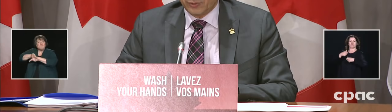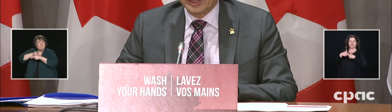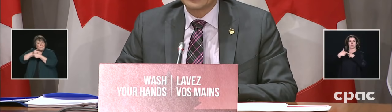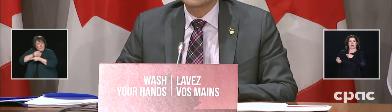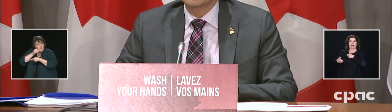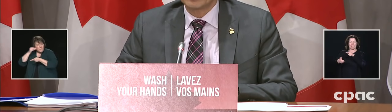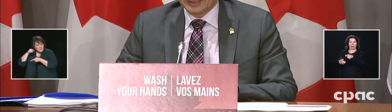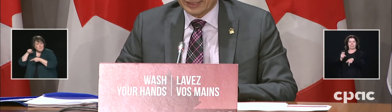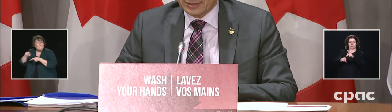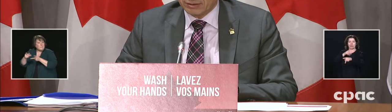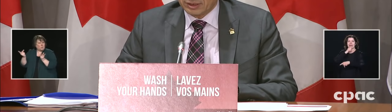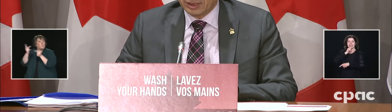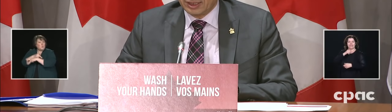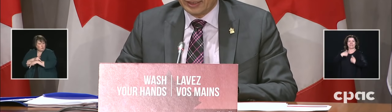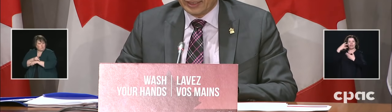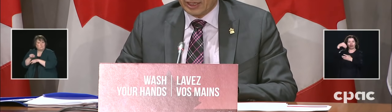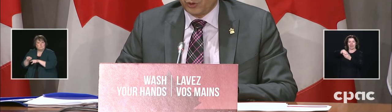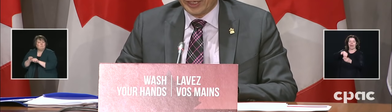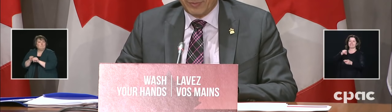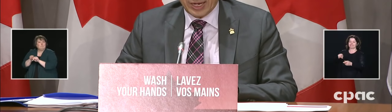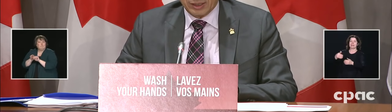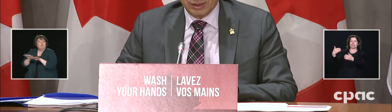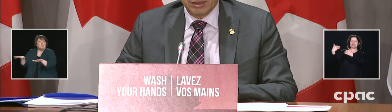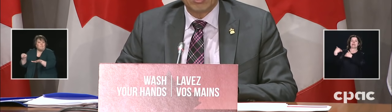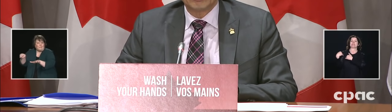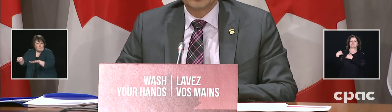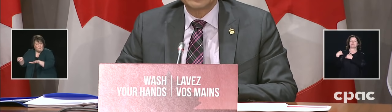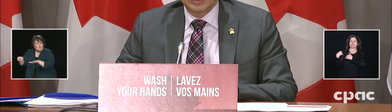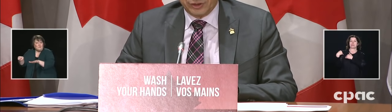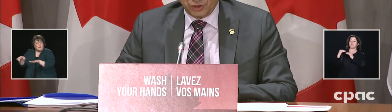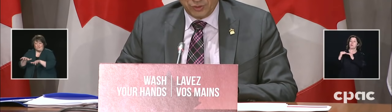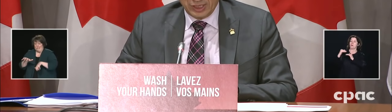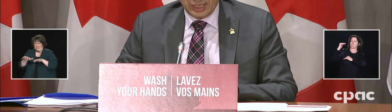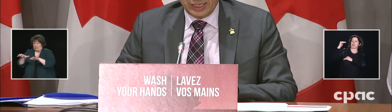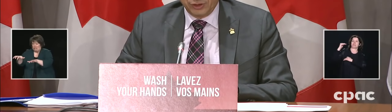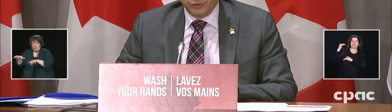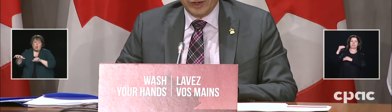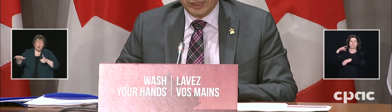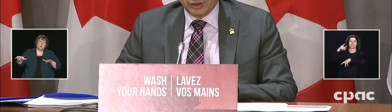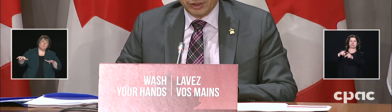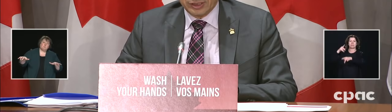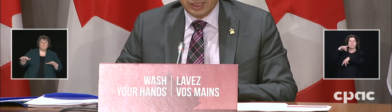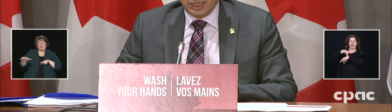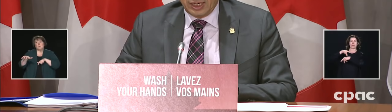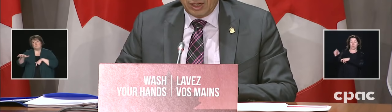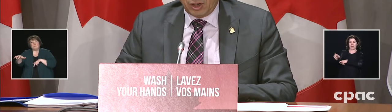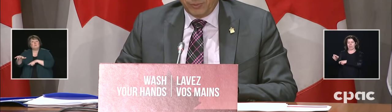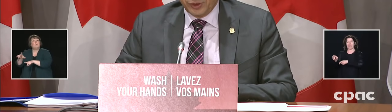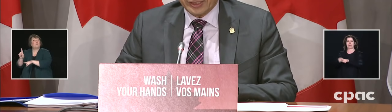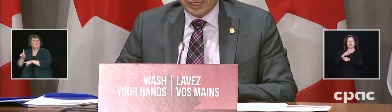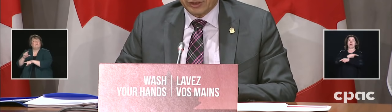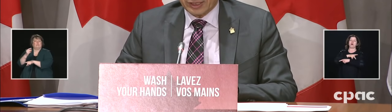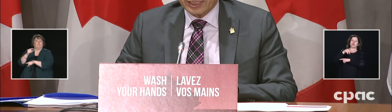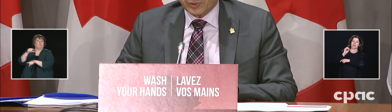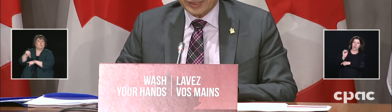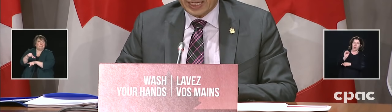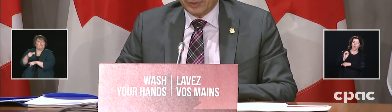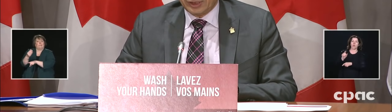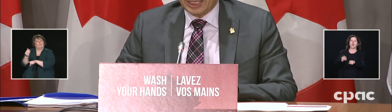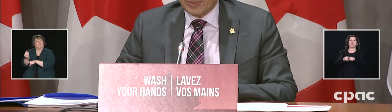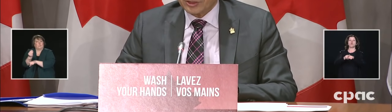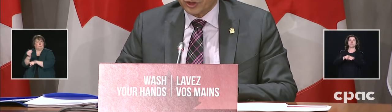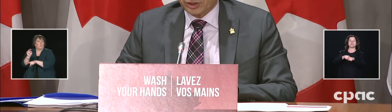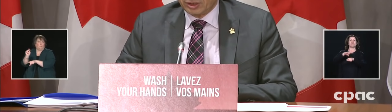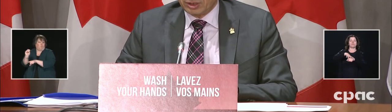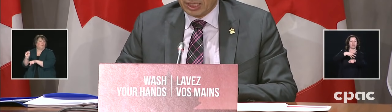de l'augmentation récente des cas au Québec, en Ontario et en Nouvelle-Écosse. En plus d'être